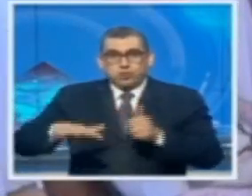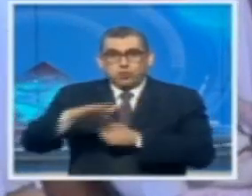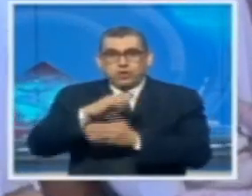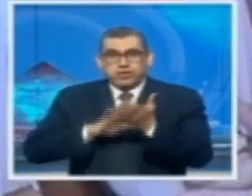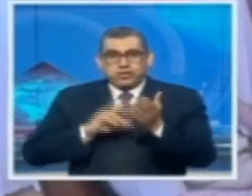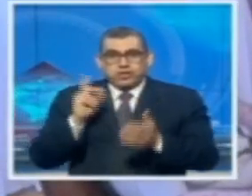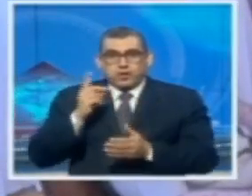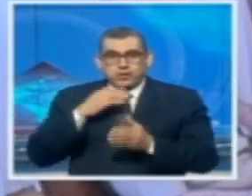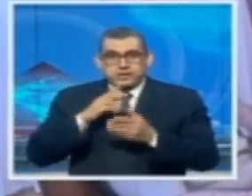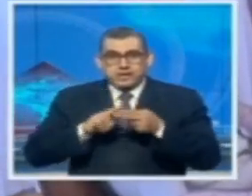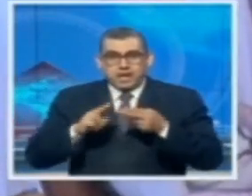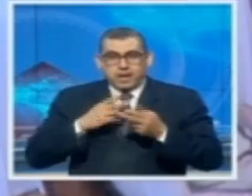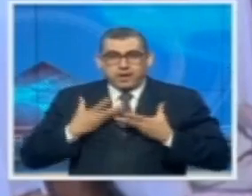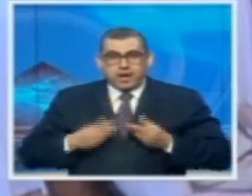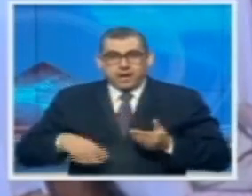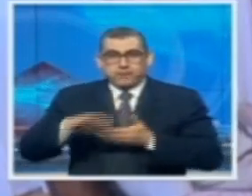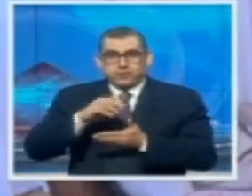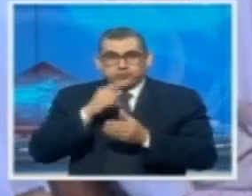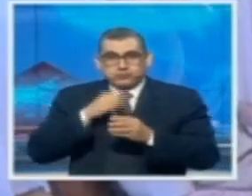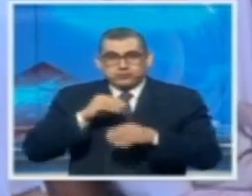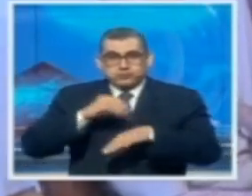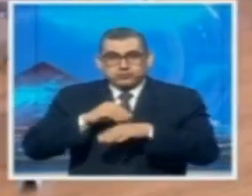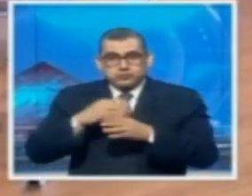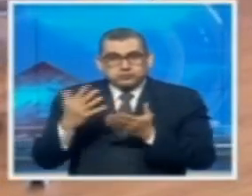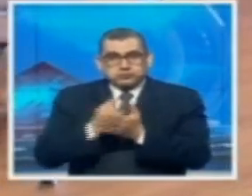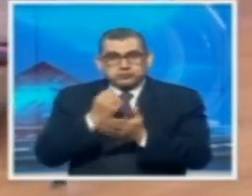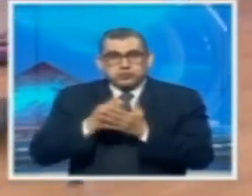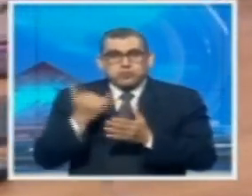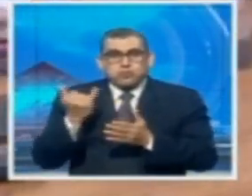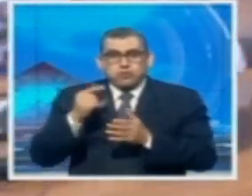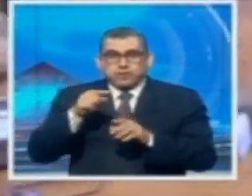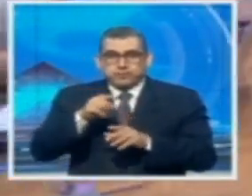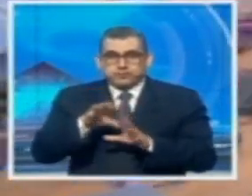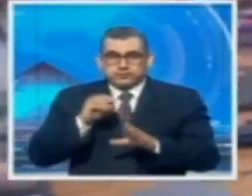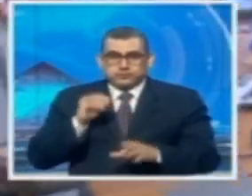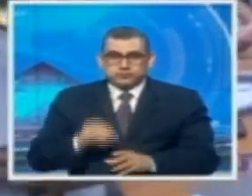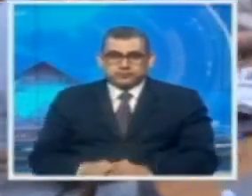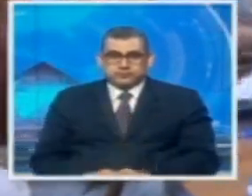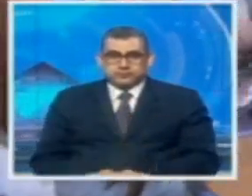والسلامة العامة، ويوجه بتحقيق الاستغلال الأمثل منها.